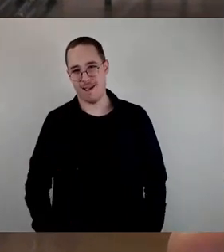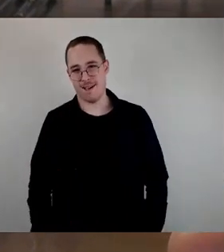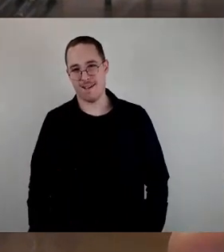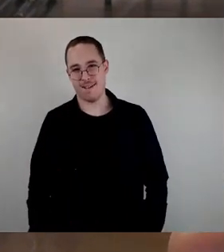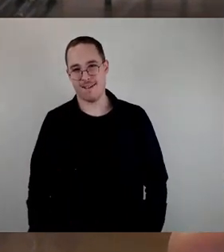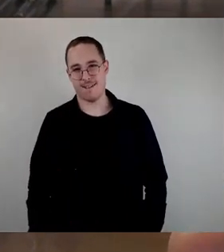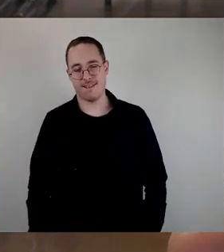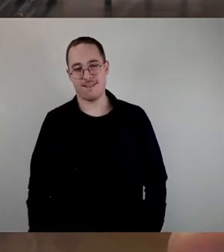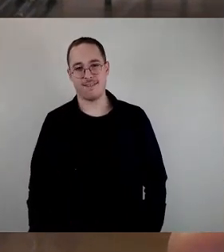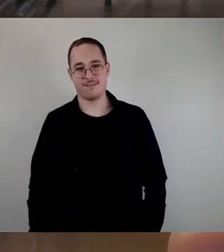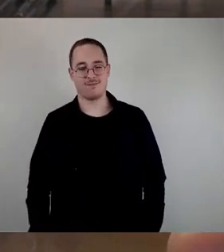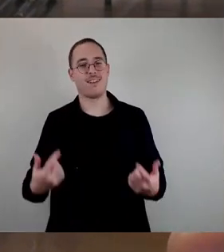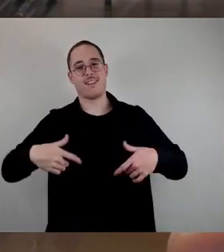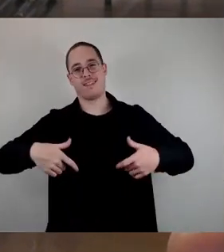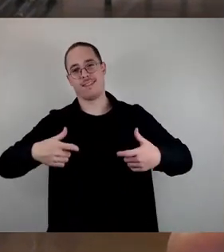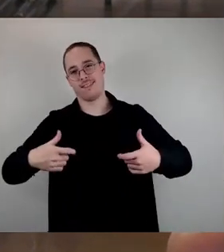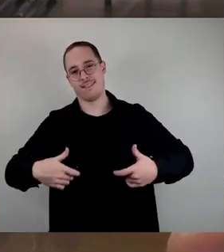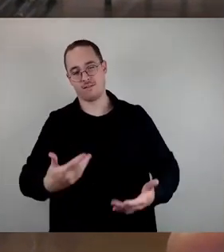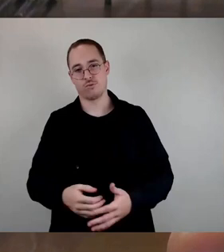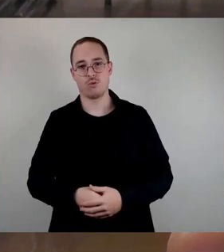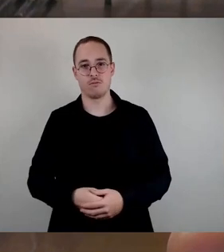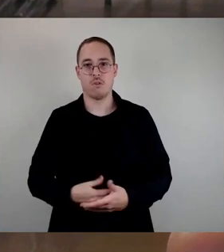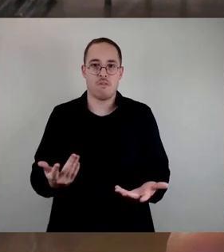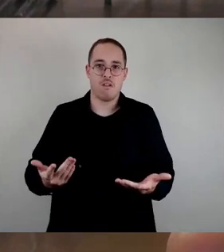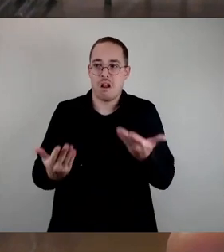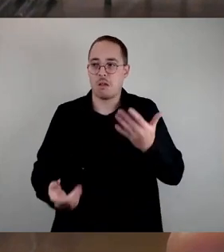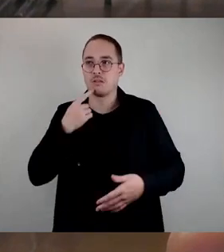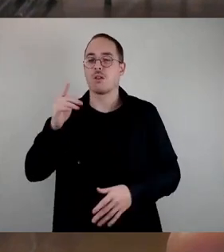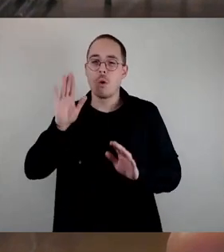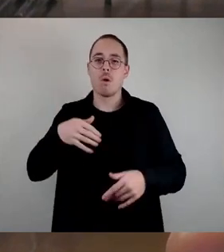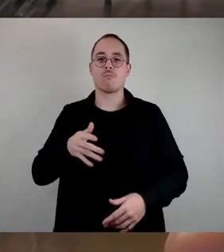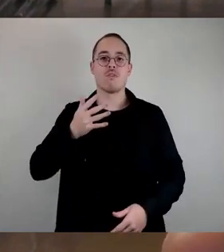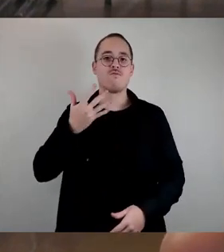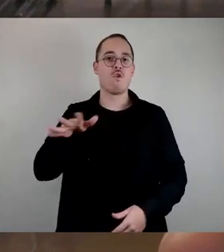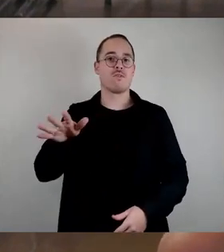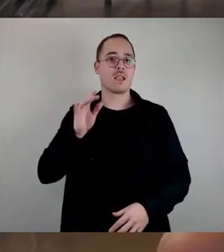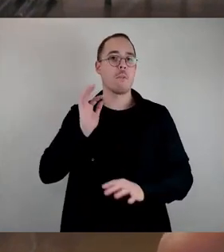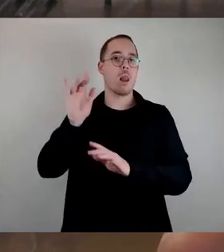egal, wenn sie 50 Millionen, das lässt sich besser rechnen, wenn sie 50 Millionen kostet,